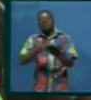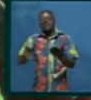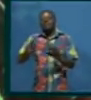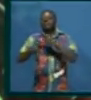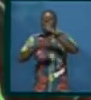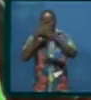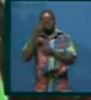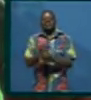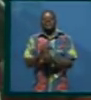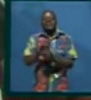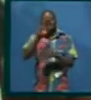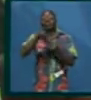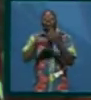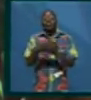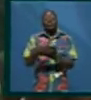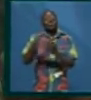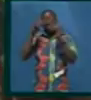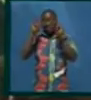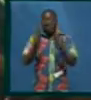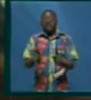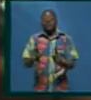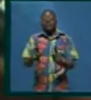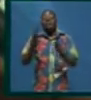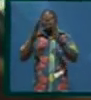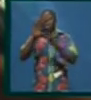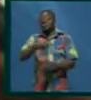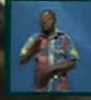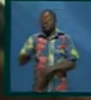de toutes les candidates afin que la ville de Bobo-Dioulasso aussi puisse